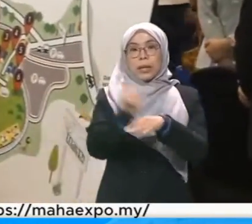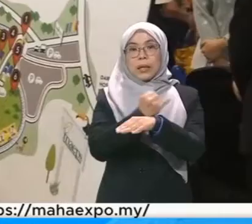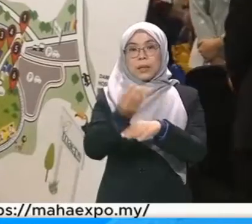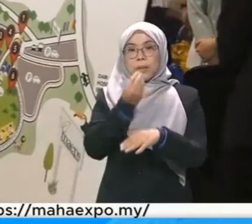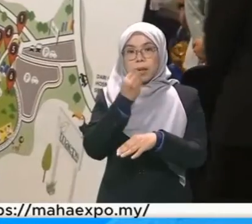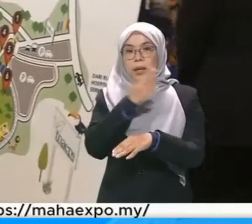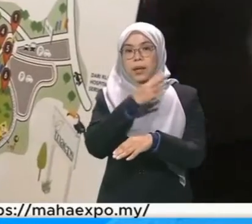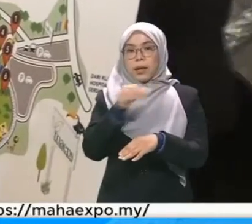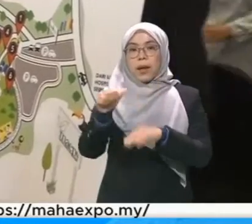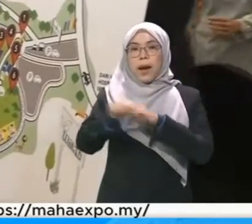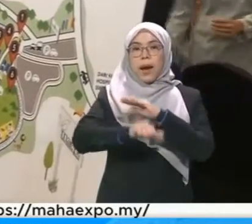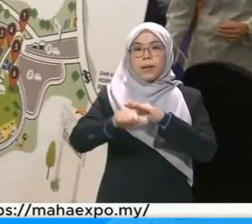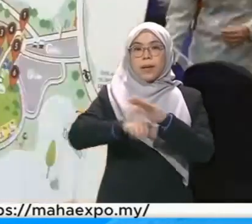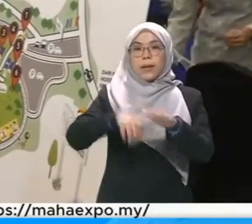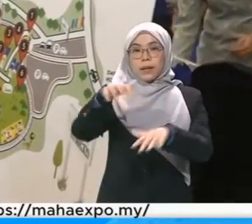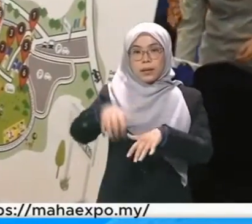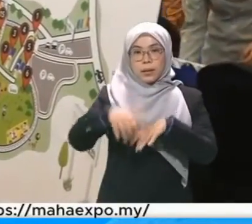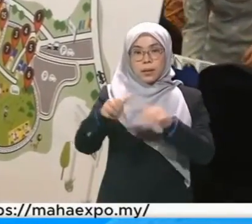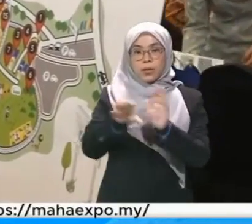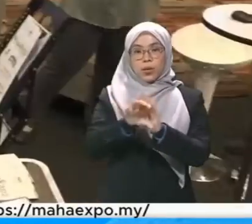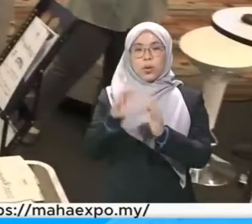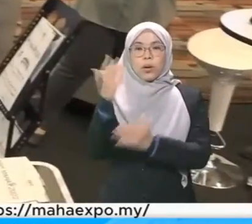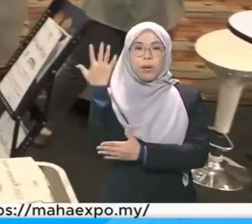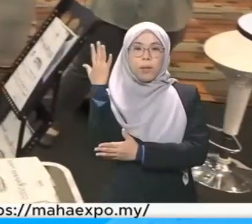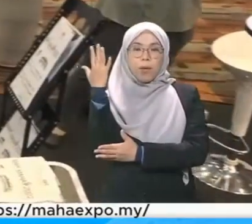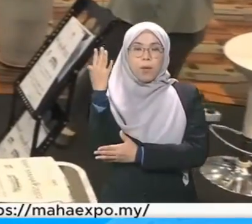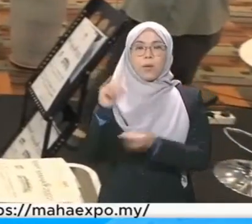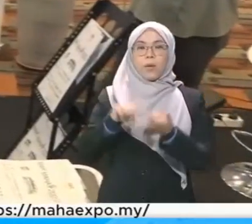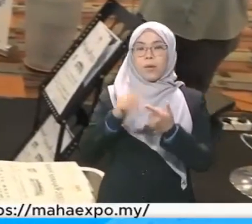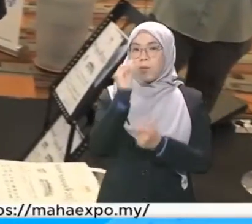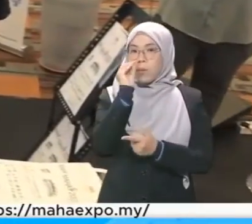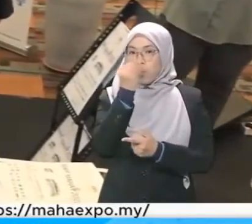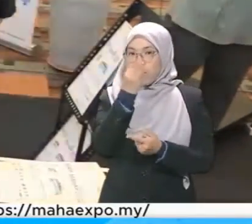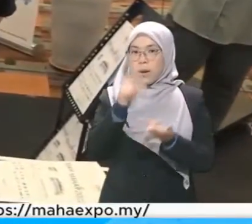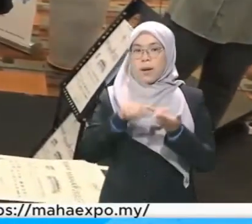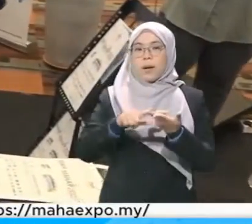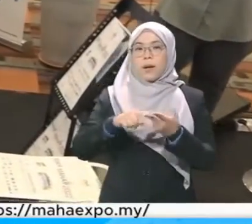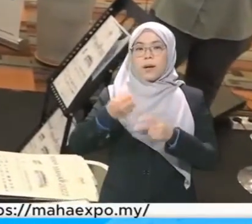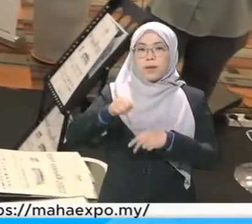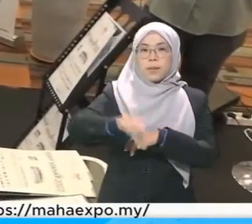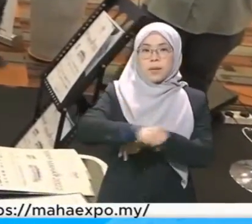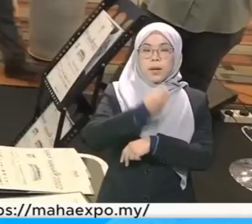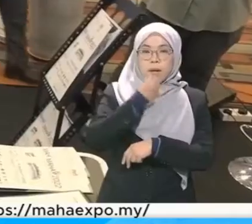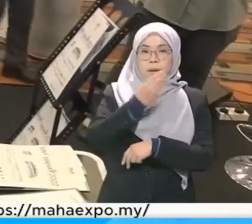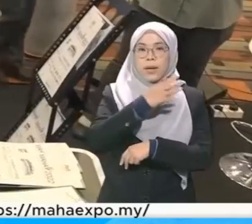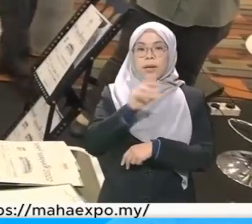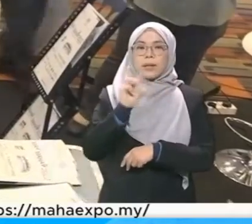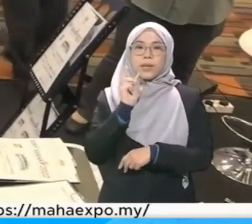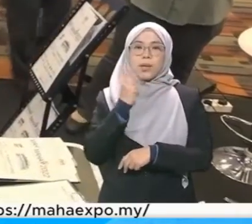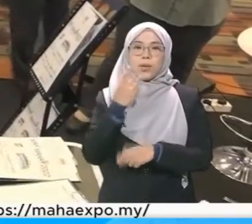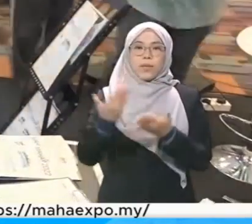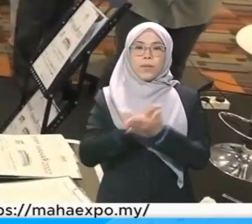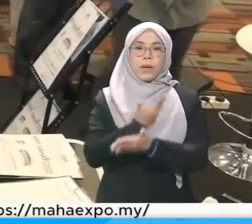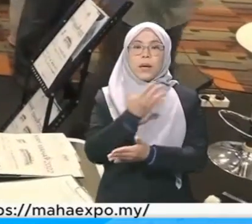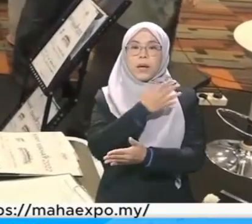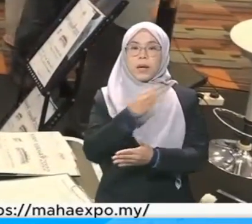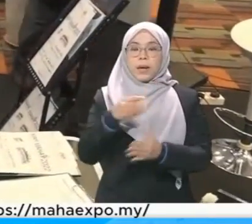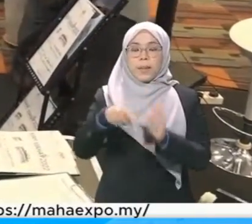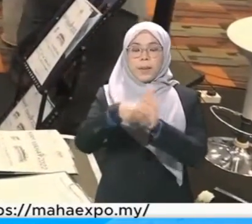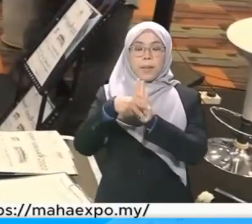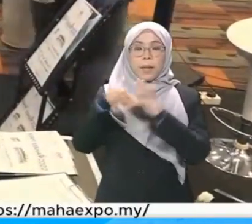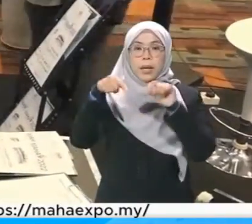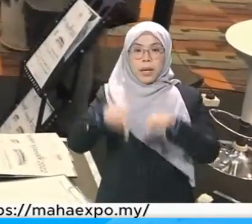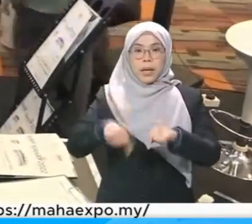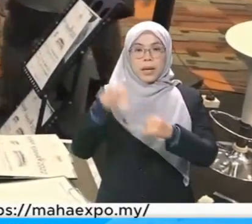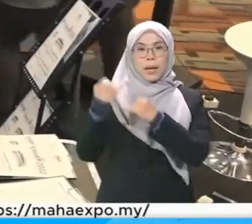makanan dan astaning seperti anak Bogor bunga dan sayuran segar pameran tahunan